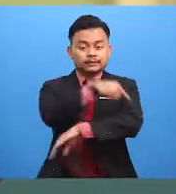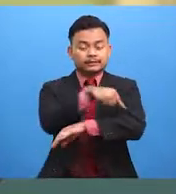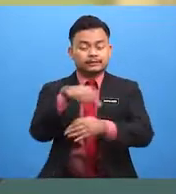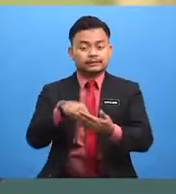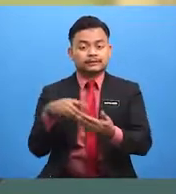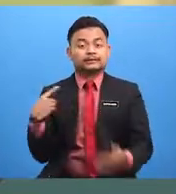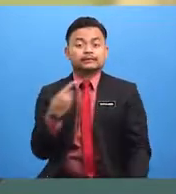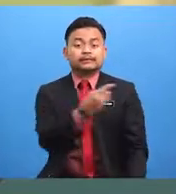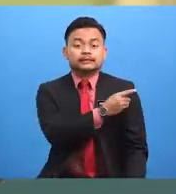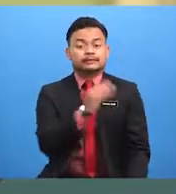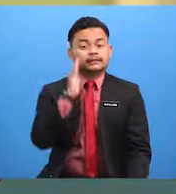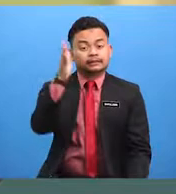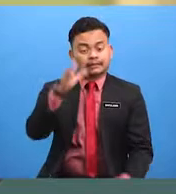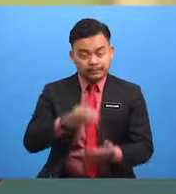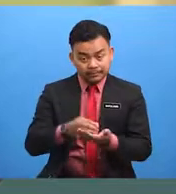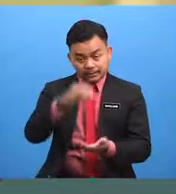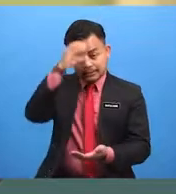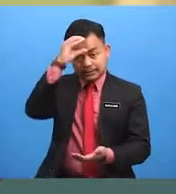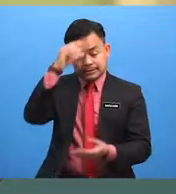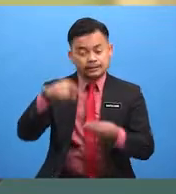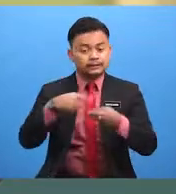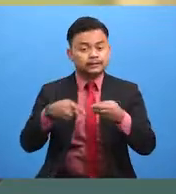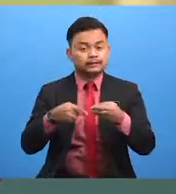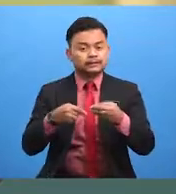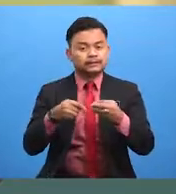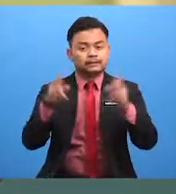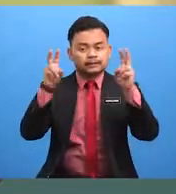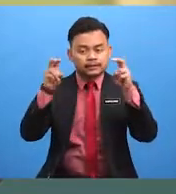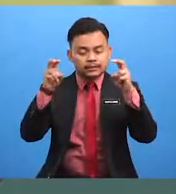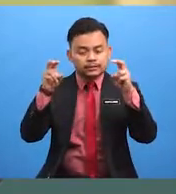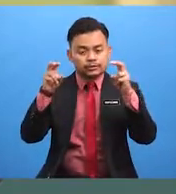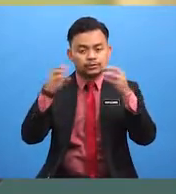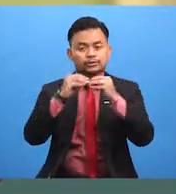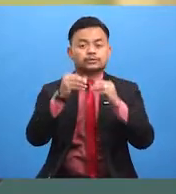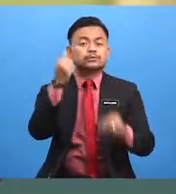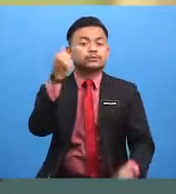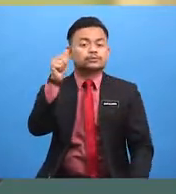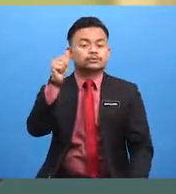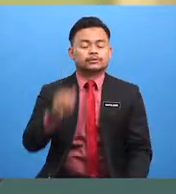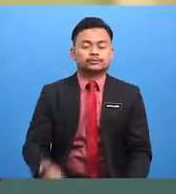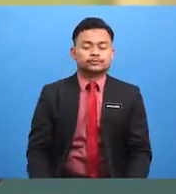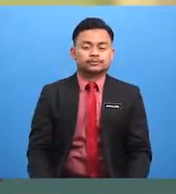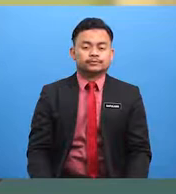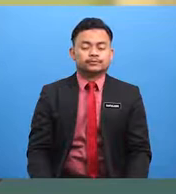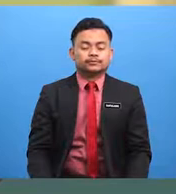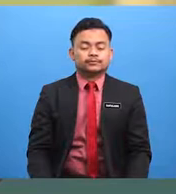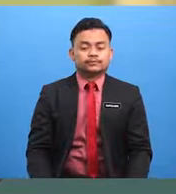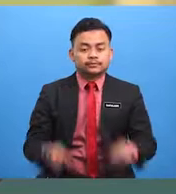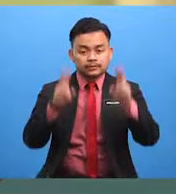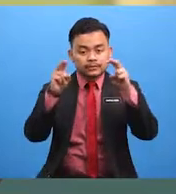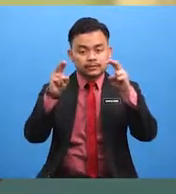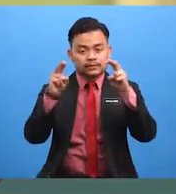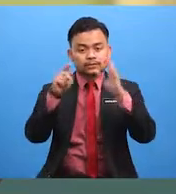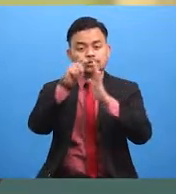kita akan belajar tentang topik yang ke-10. Ia merupakan topik yang terakhir